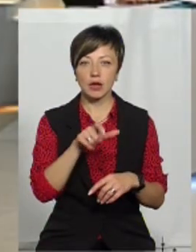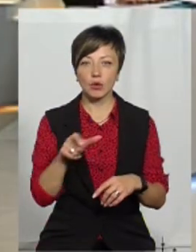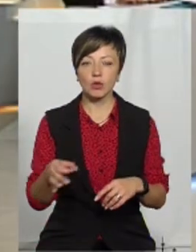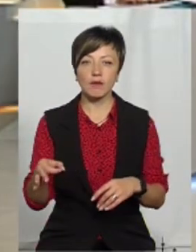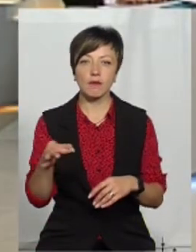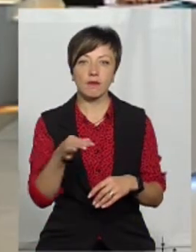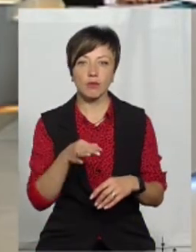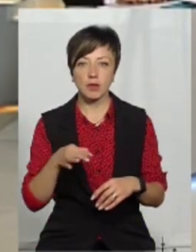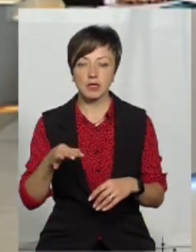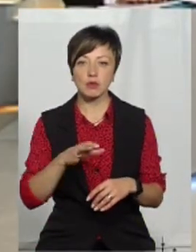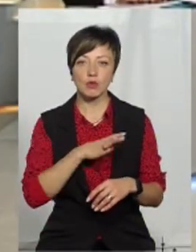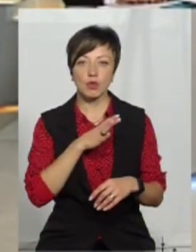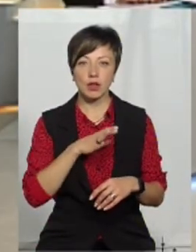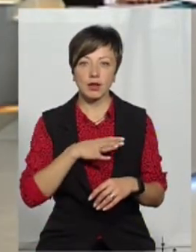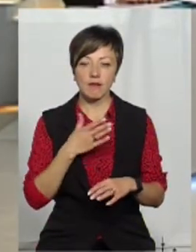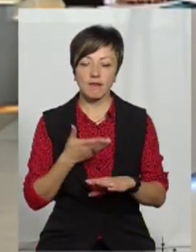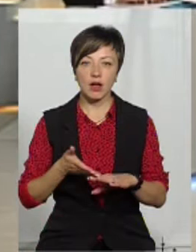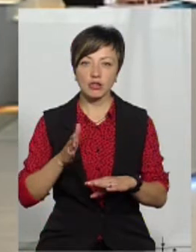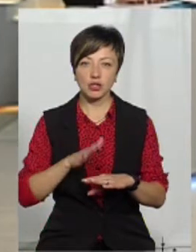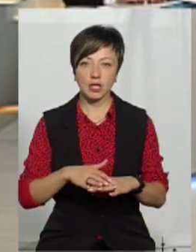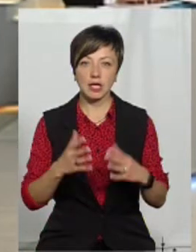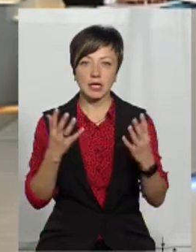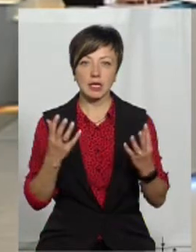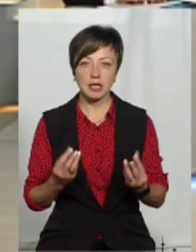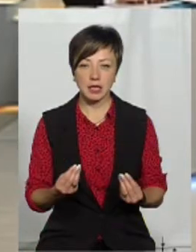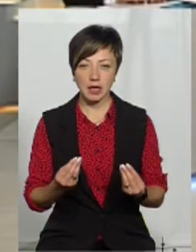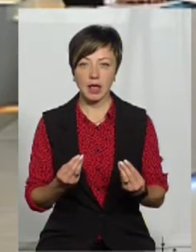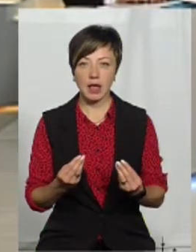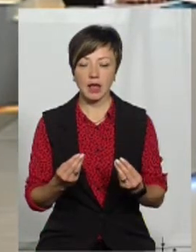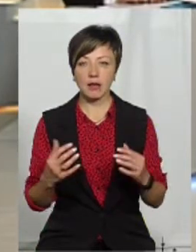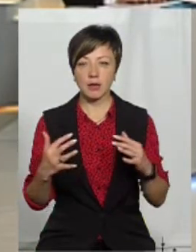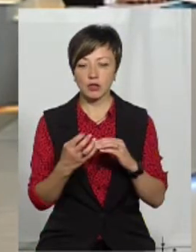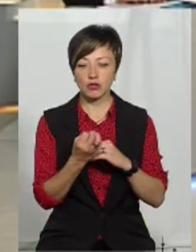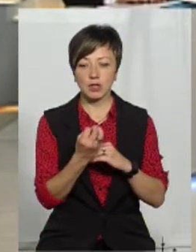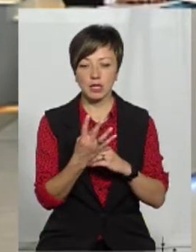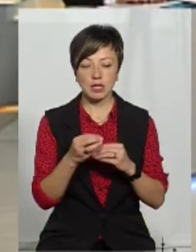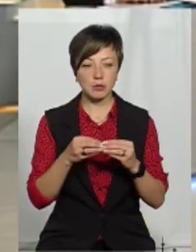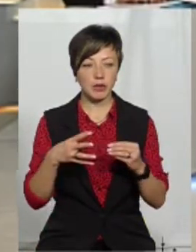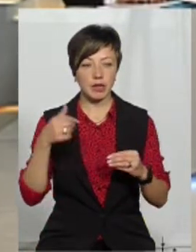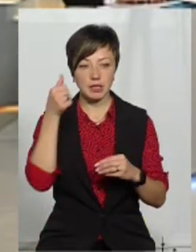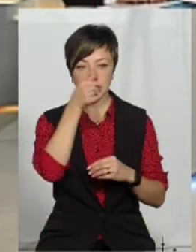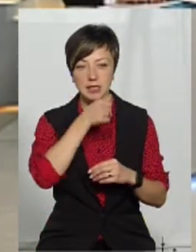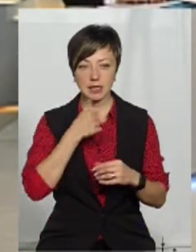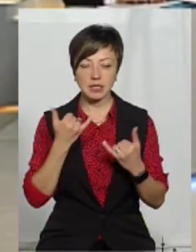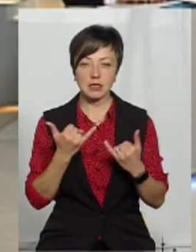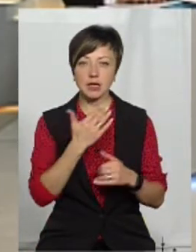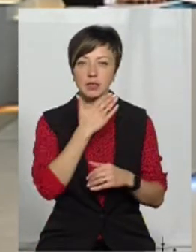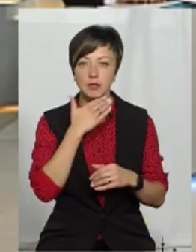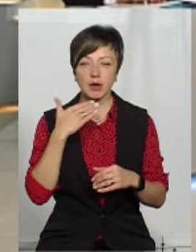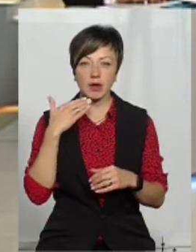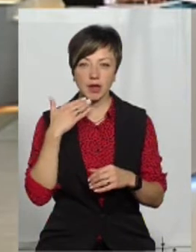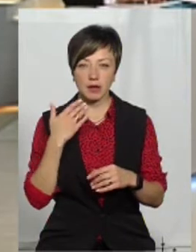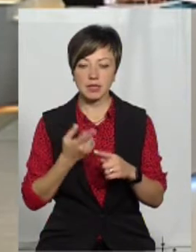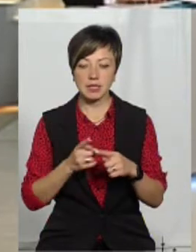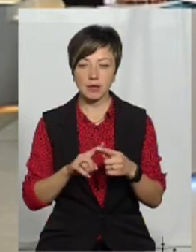дійсно були в самі важкі, можливо, дні на передовій. 14-15 рік, так, і зараз так. І зараз маємо дійсно вони не мають